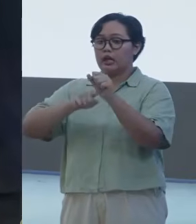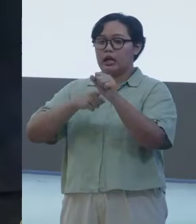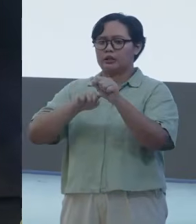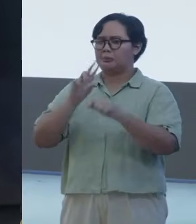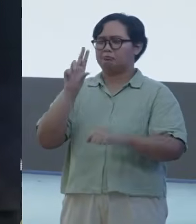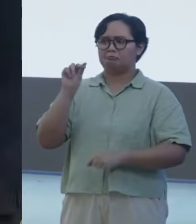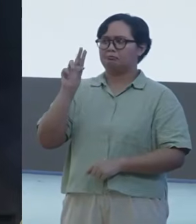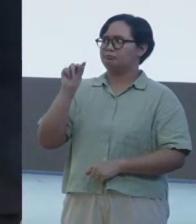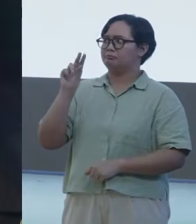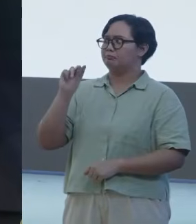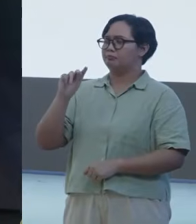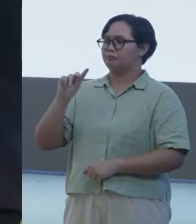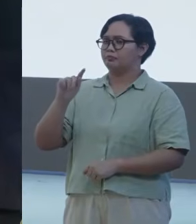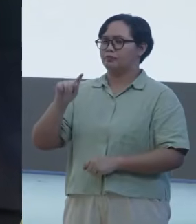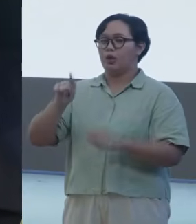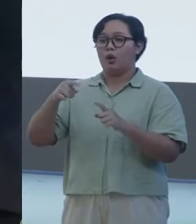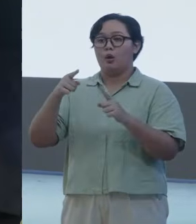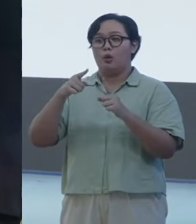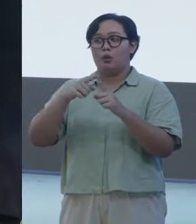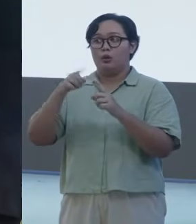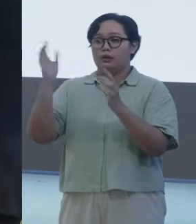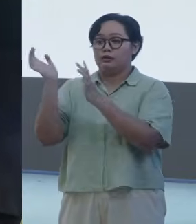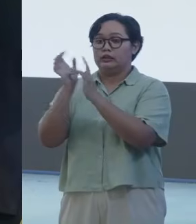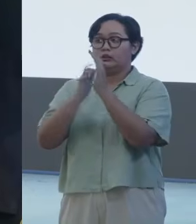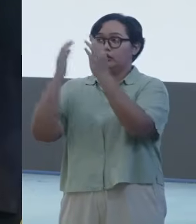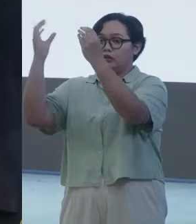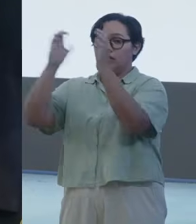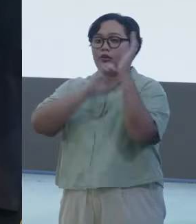Nung dumating si Kristo Jesus? Hindi.